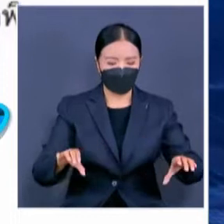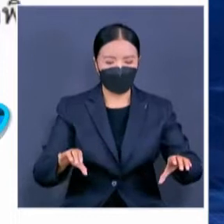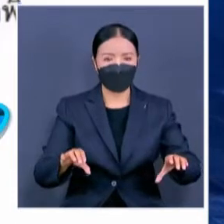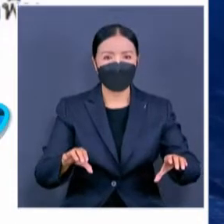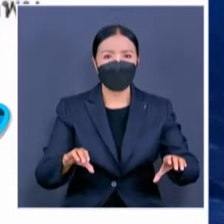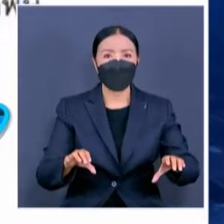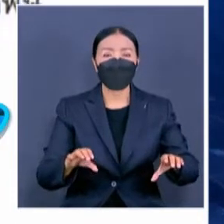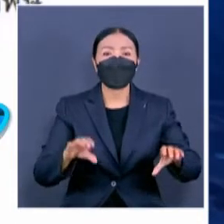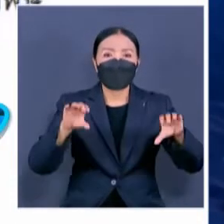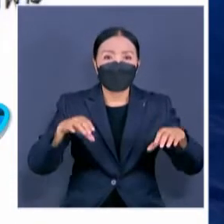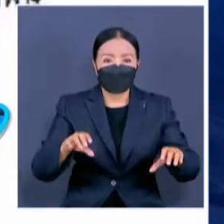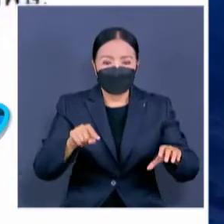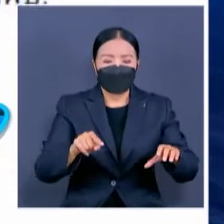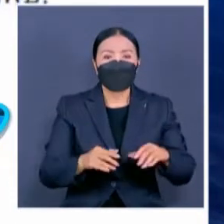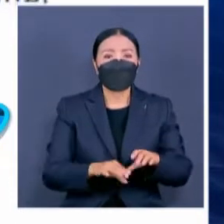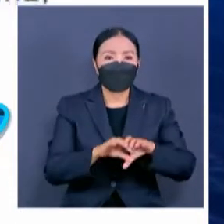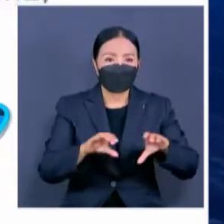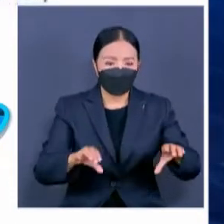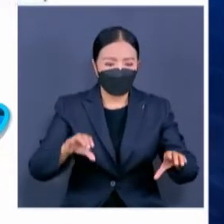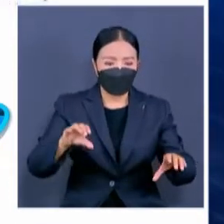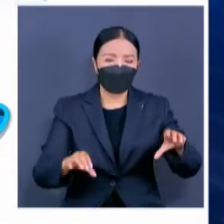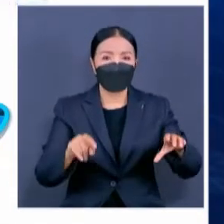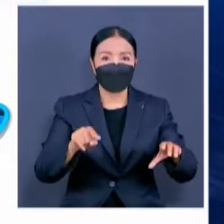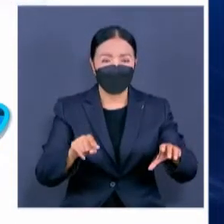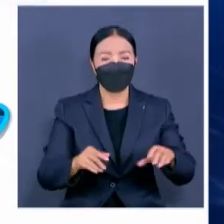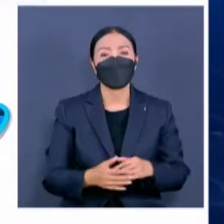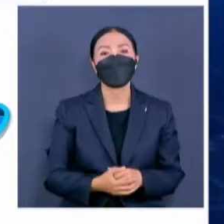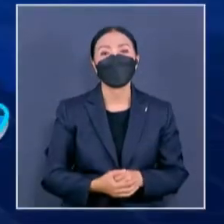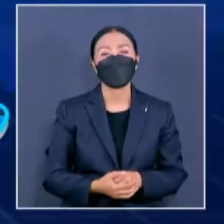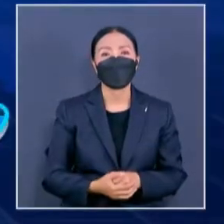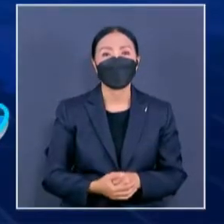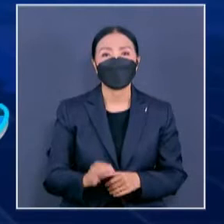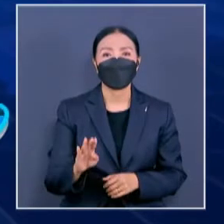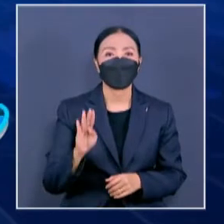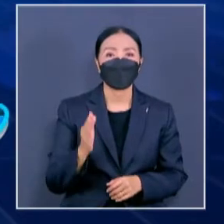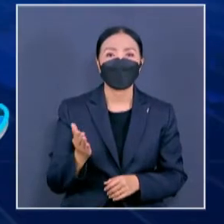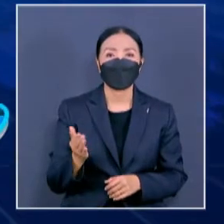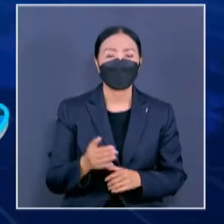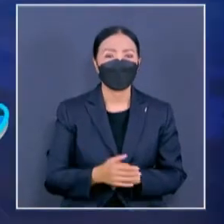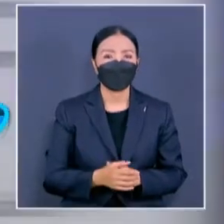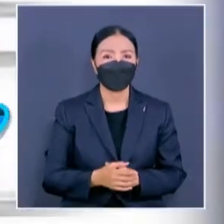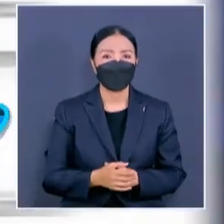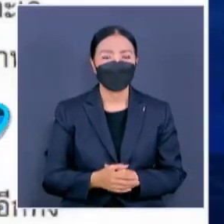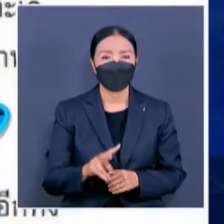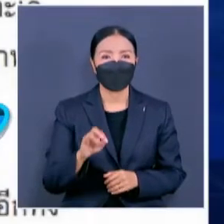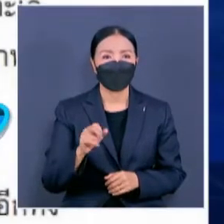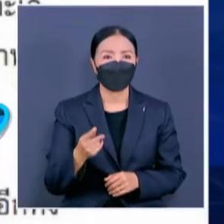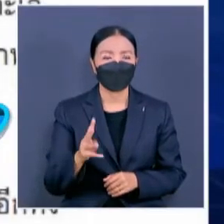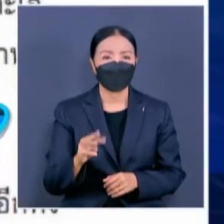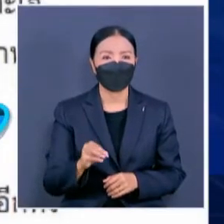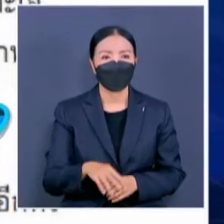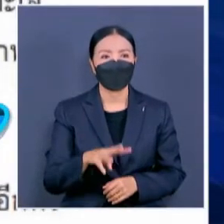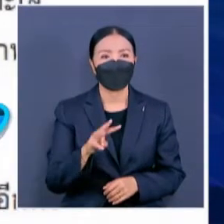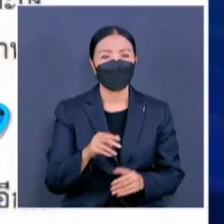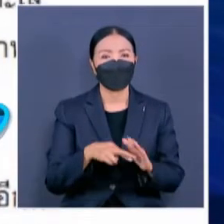างท้องทะเลเนี่ยบริเวณทุ่นผูกเรือน้ำลึกแบบทุ่นเดี่ยวกลางทะเลของทางบริษัทเขาซึ่งตั้งอยู่ที่นิคมอุตสาหกรรมมาบตาพุ